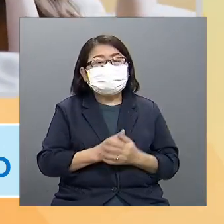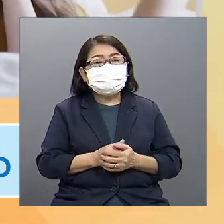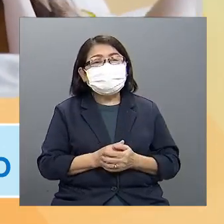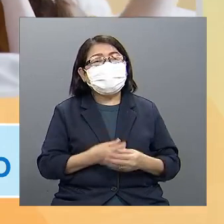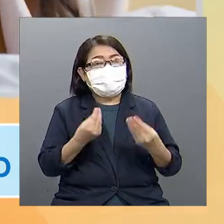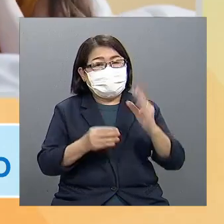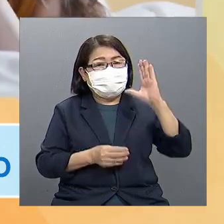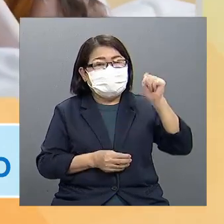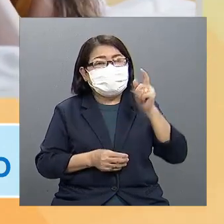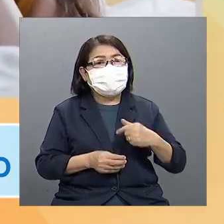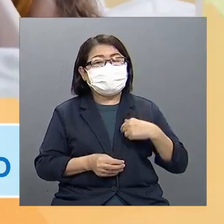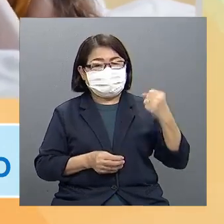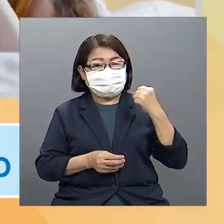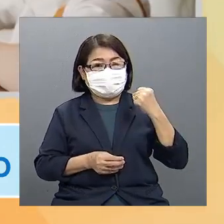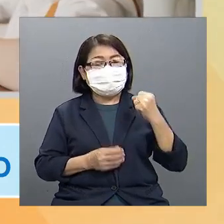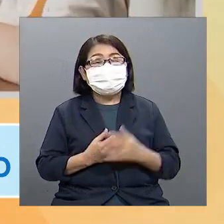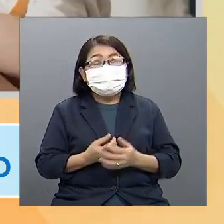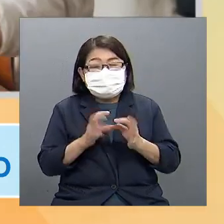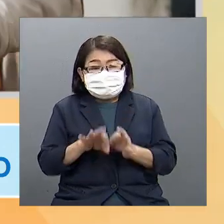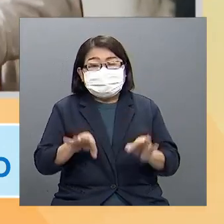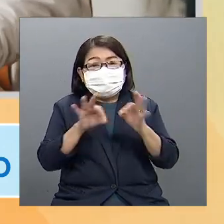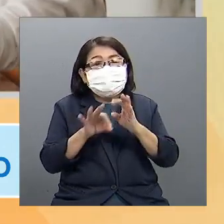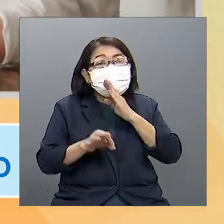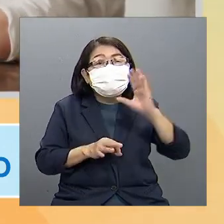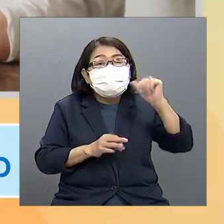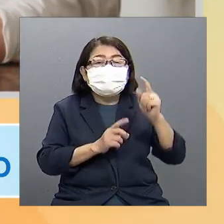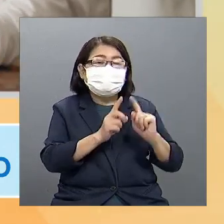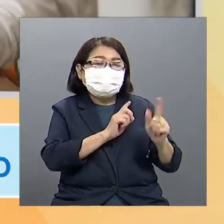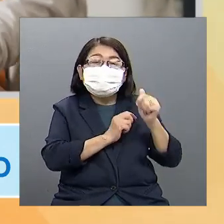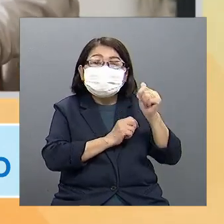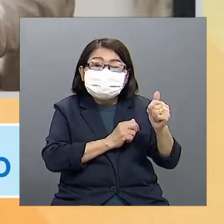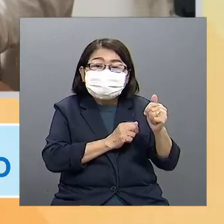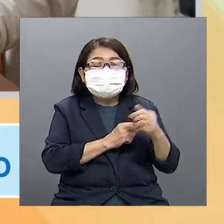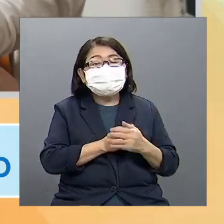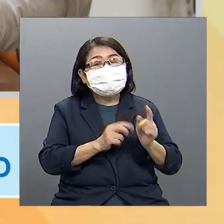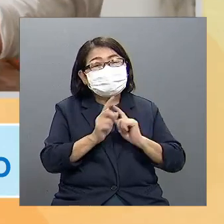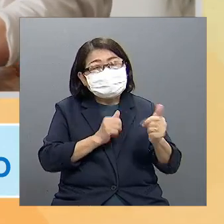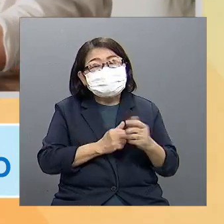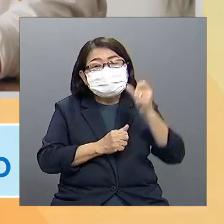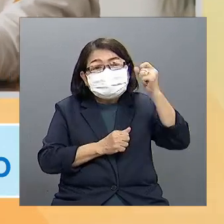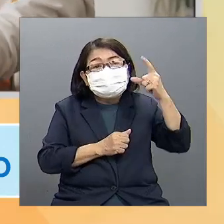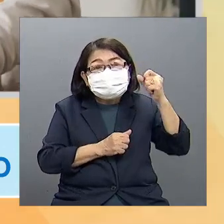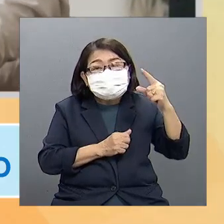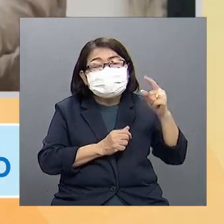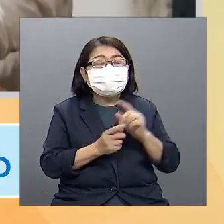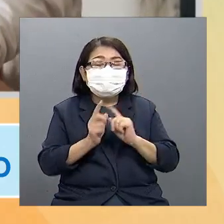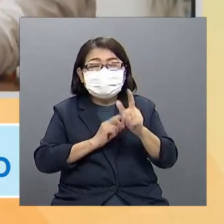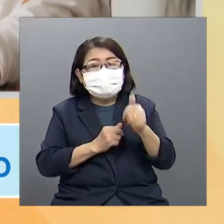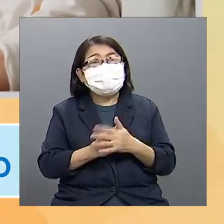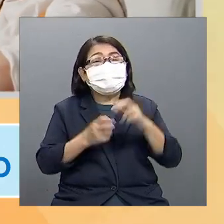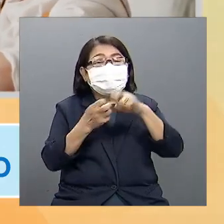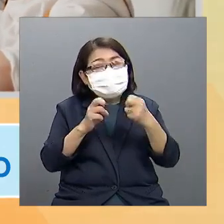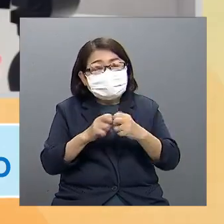ใจแต่ที่สำคัญถ้าคุณพ่อคุณแม่เป็นกำลังใจให้กันและกันพูดคุยสื่อสารกันเรื่องที่ถูกใจชม